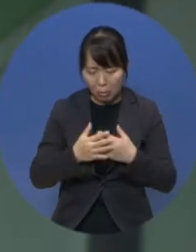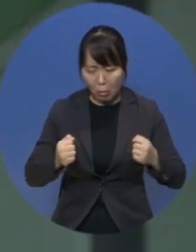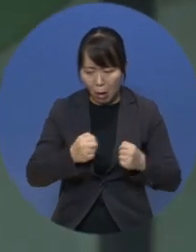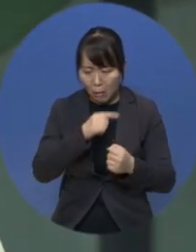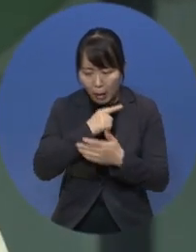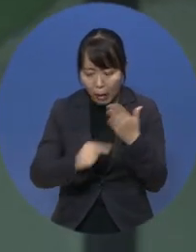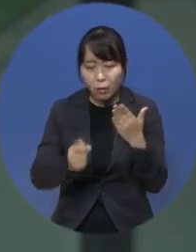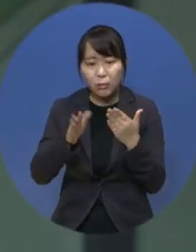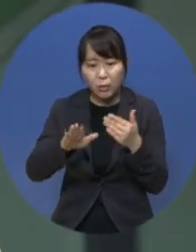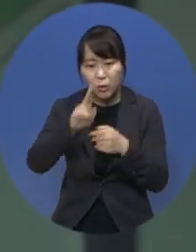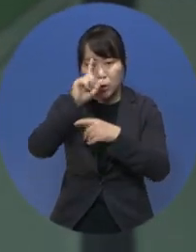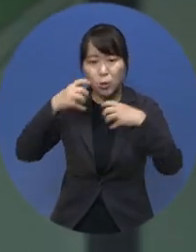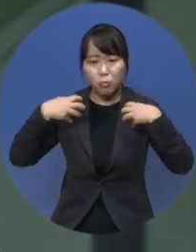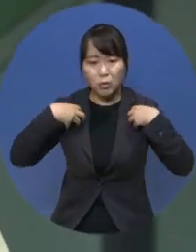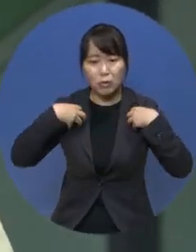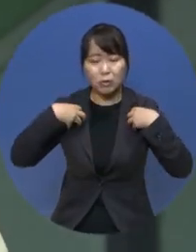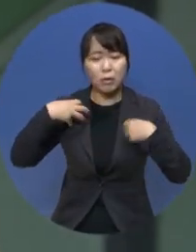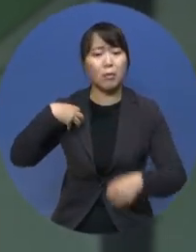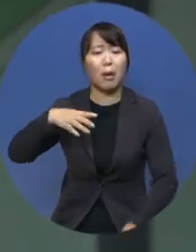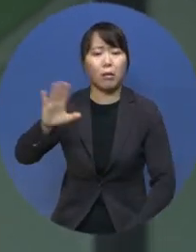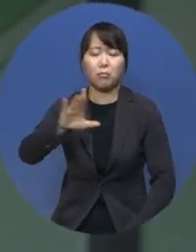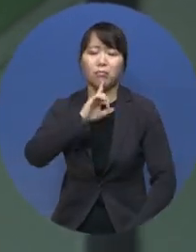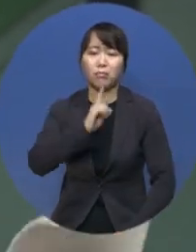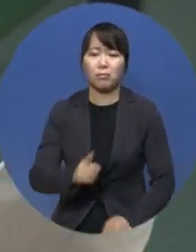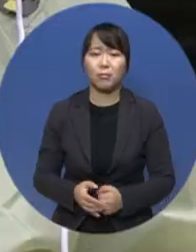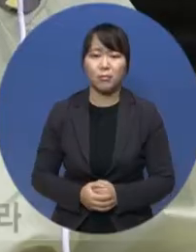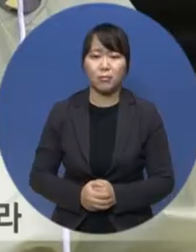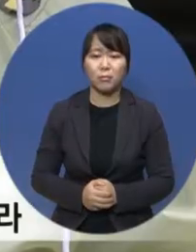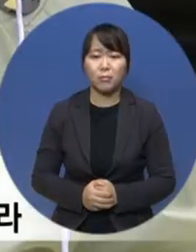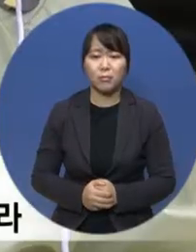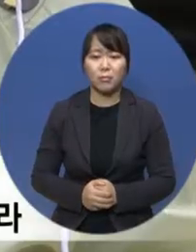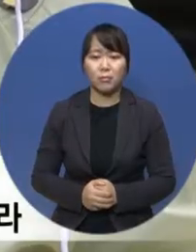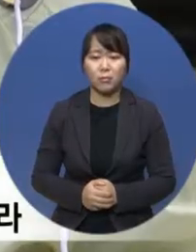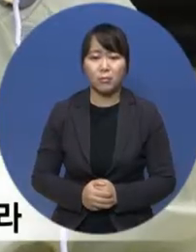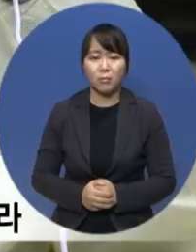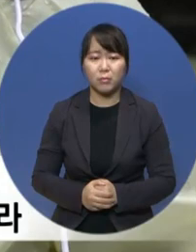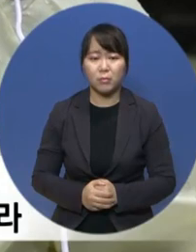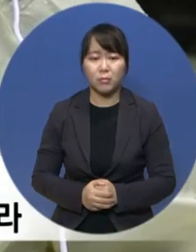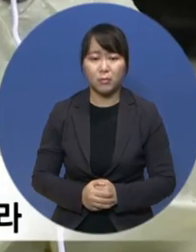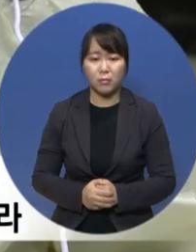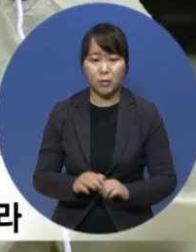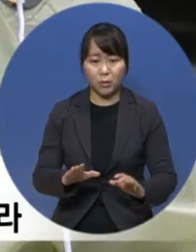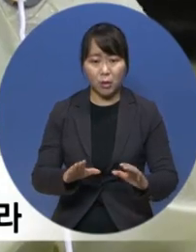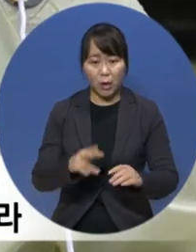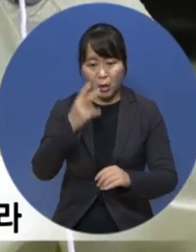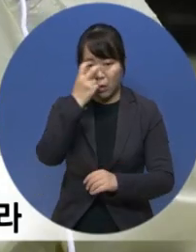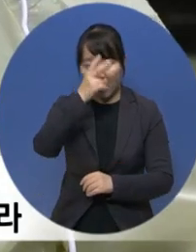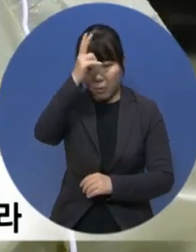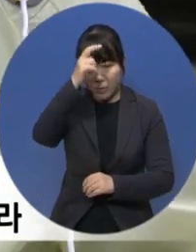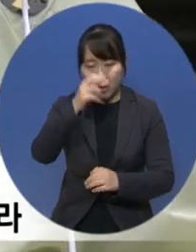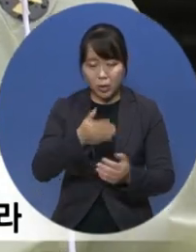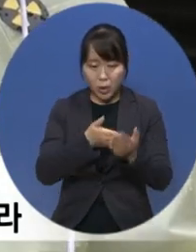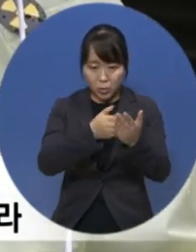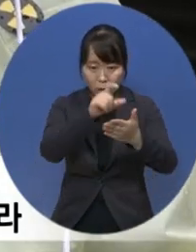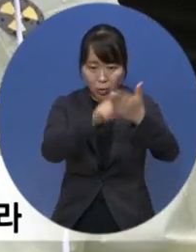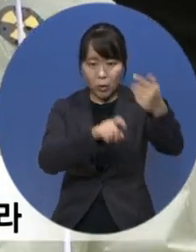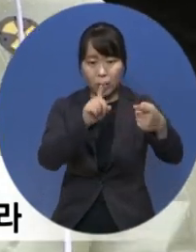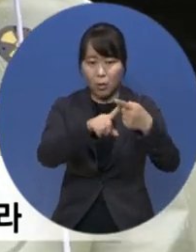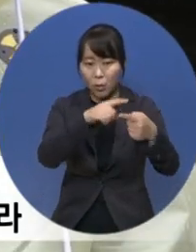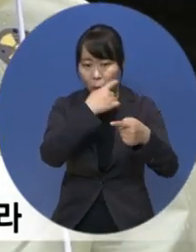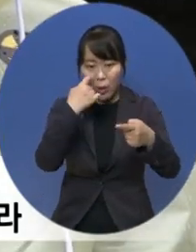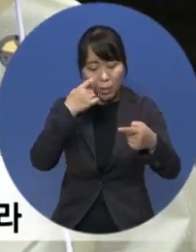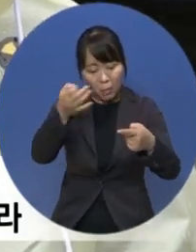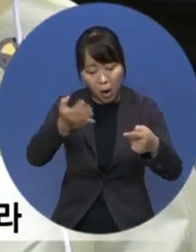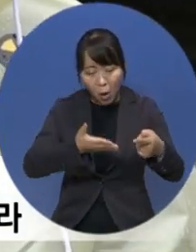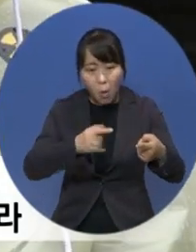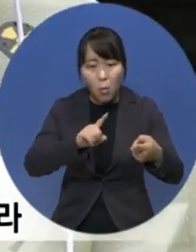정부는 책임지지 않고 있다고 주장했습니다 언 아니라 검사 대표하는 기록을 공개하고 원 아니라는 세우는